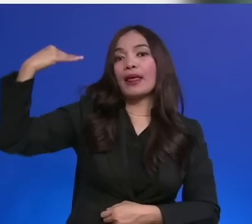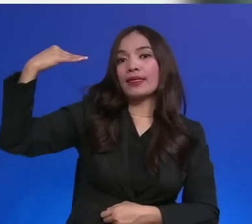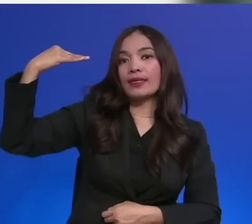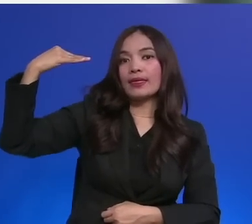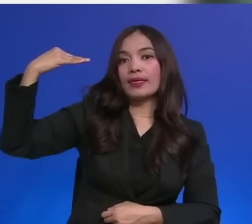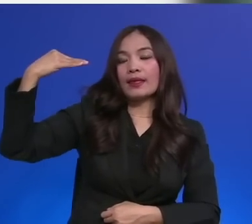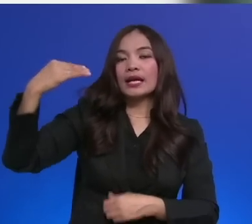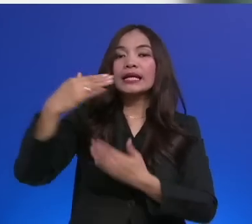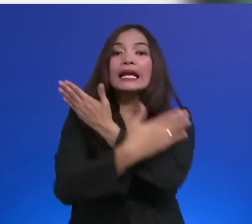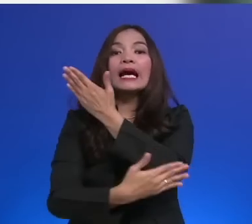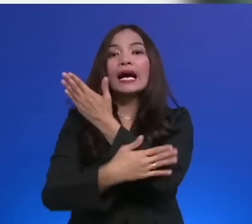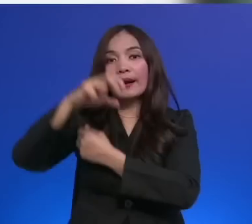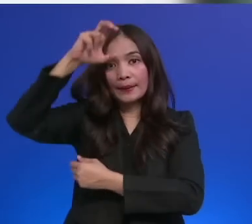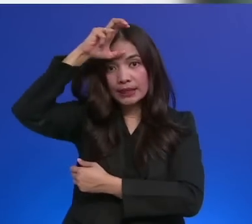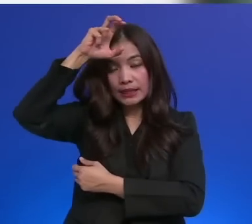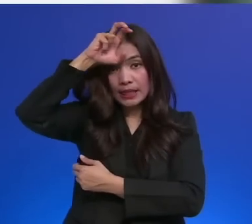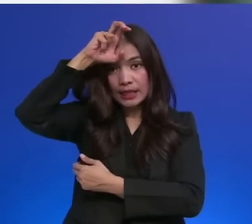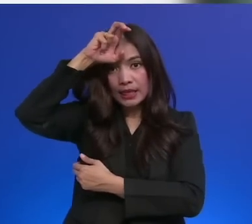di Mesir. Waduh, berat.